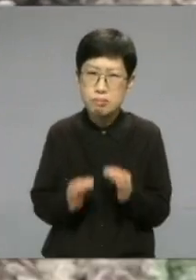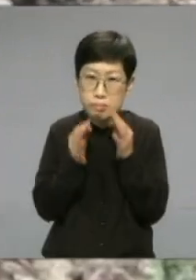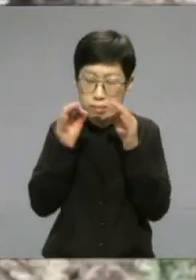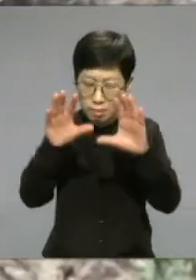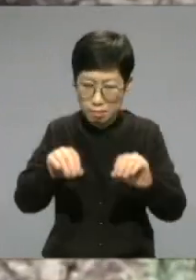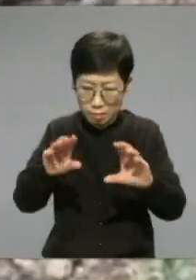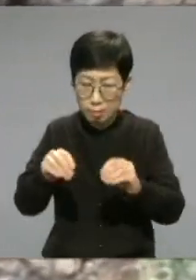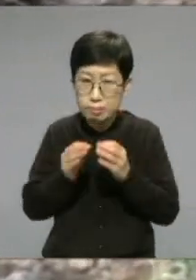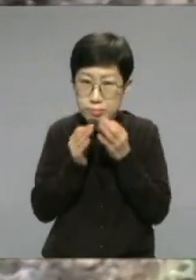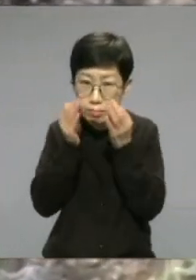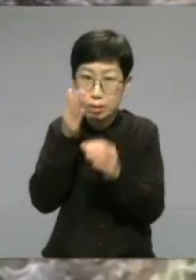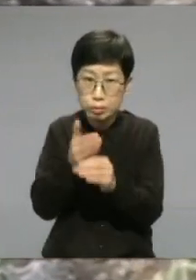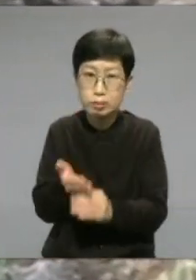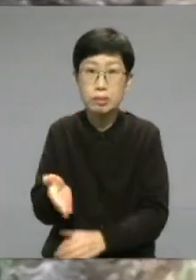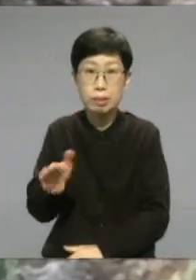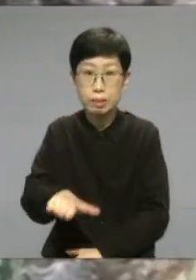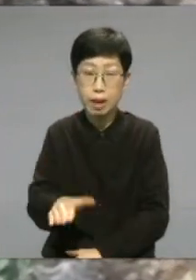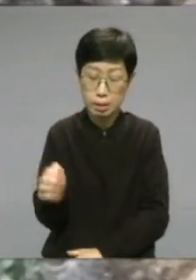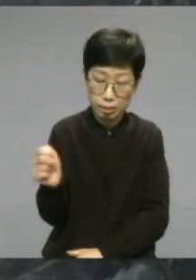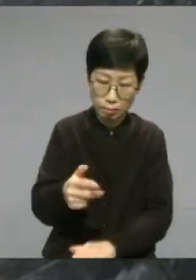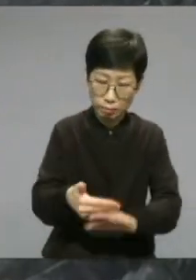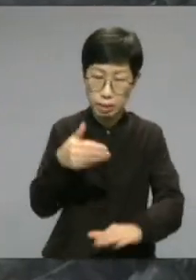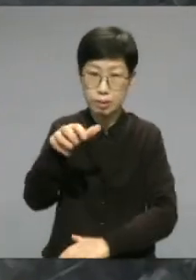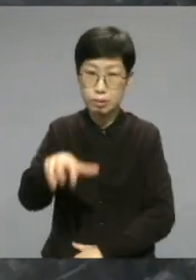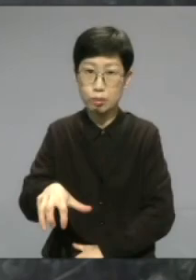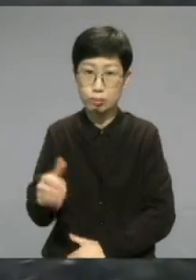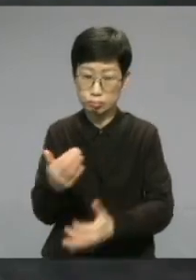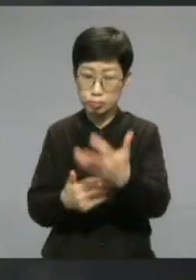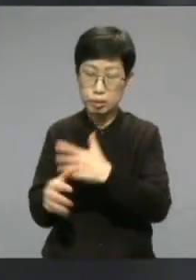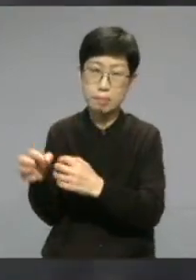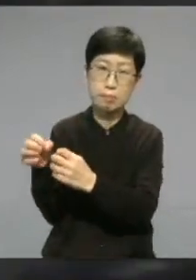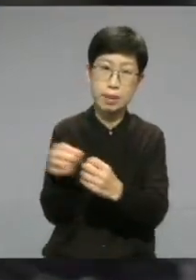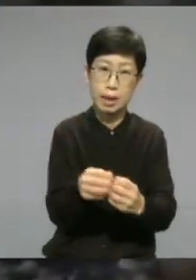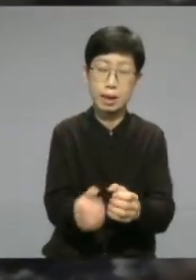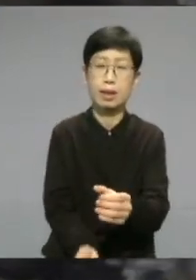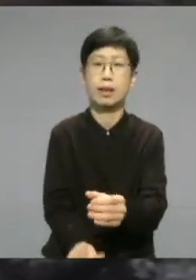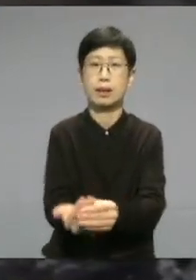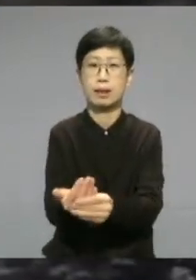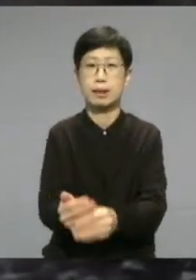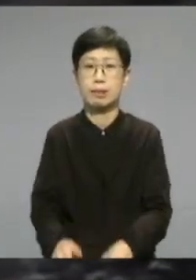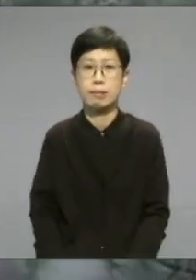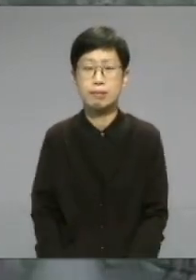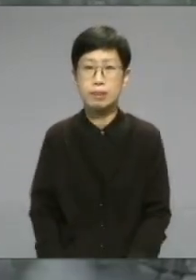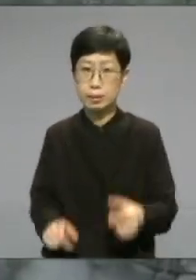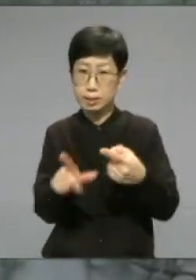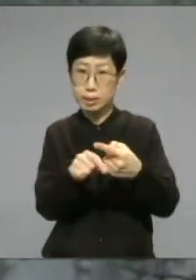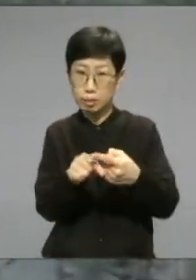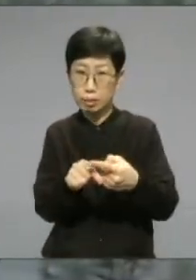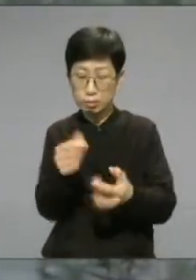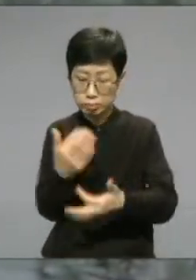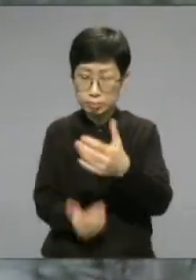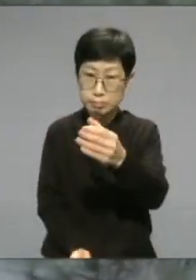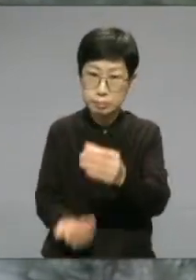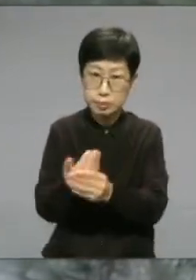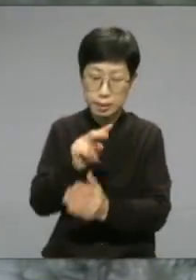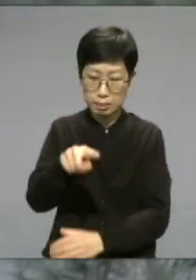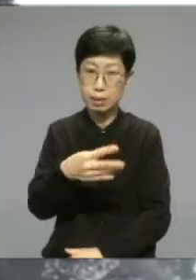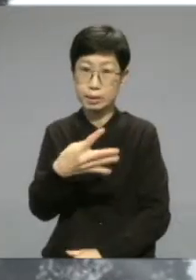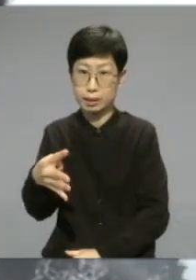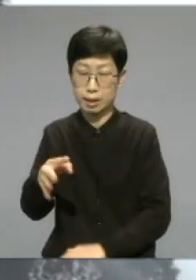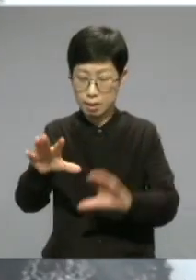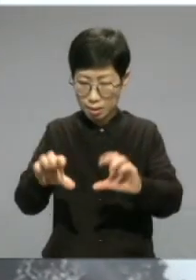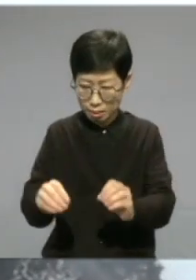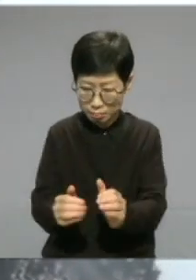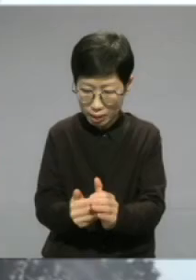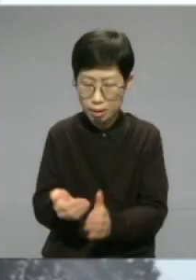있지만 겨우 불길을 잡아도 이내 또 다른 곳에서 산불이 번지는 상황. 이달 들어 총 204건의 화재를 진압했지만